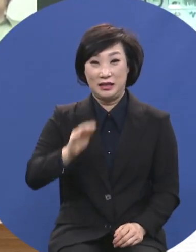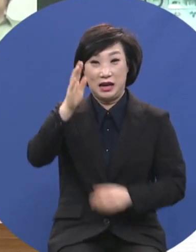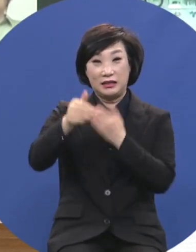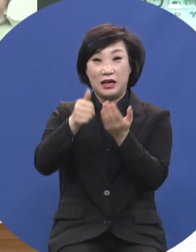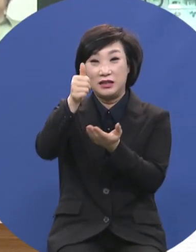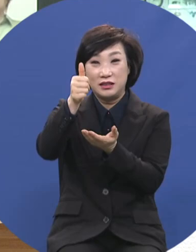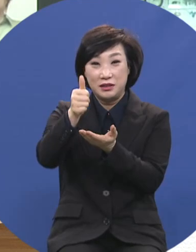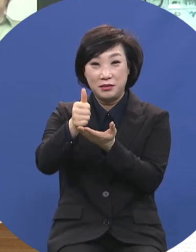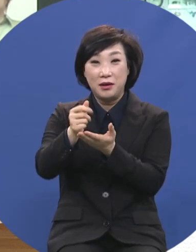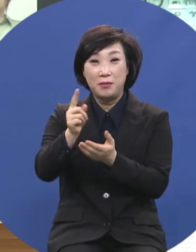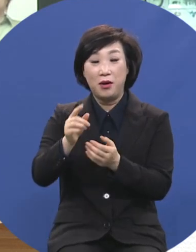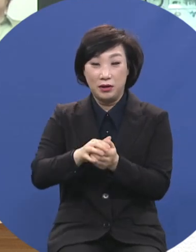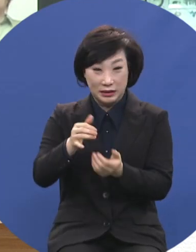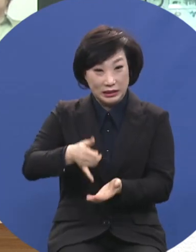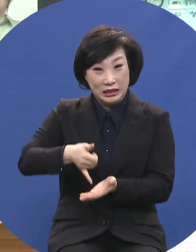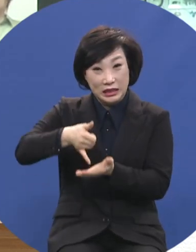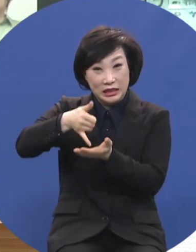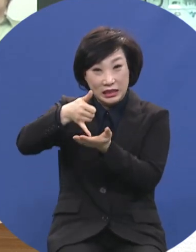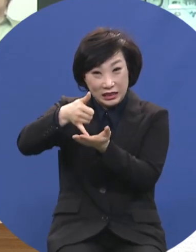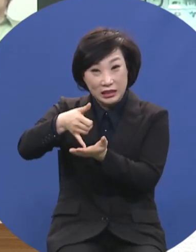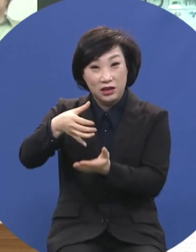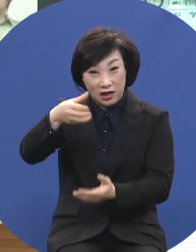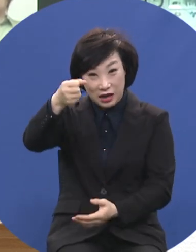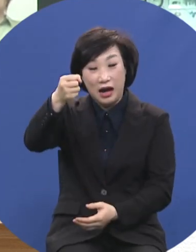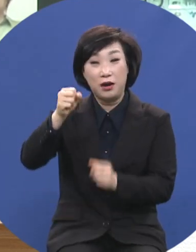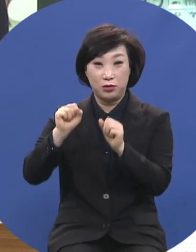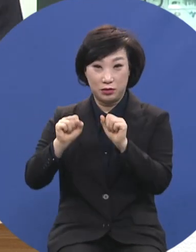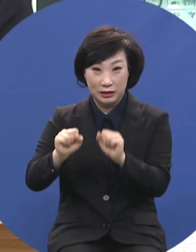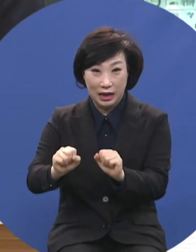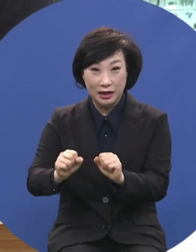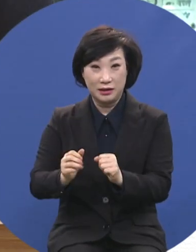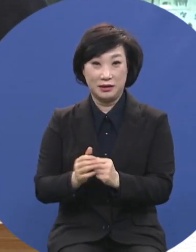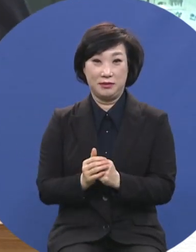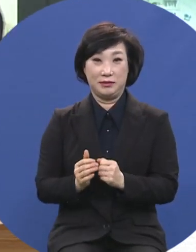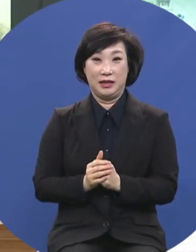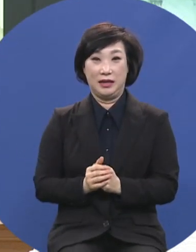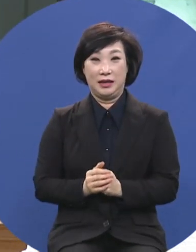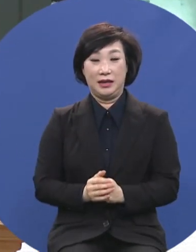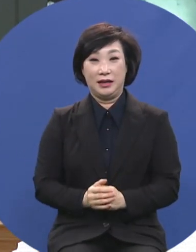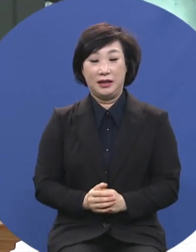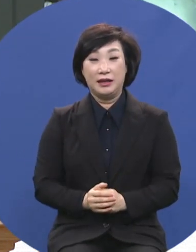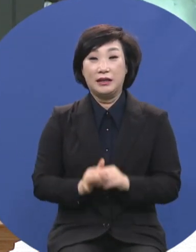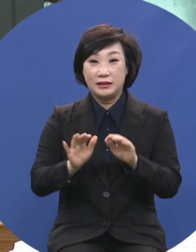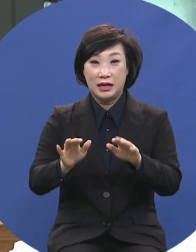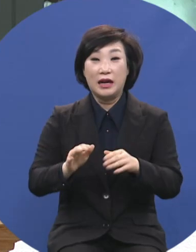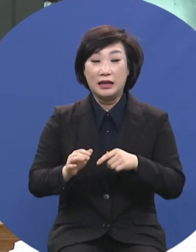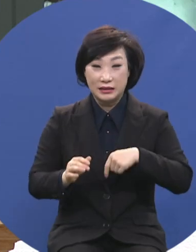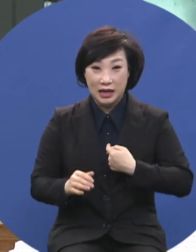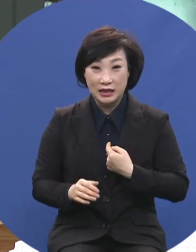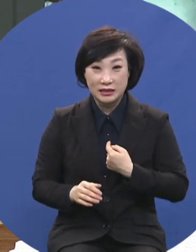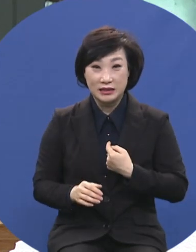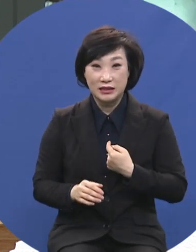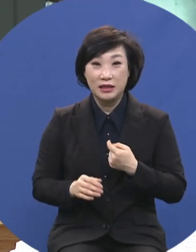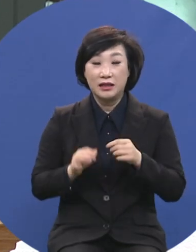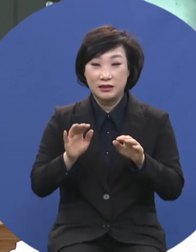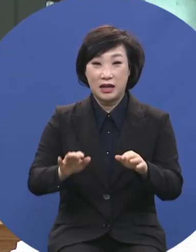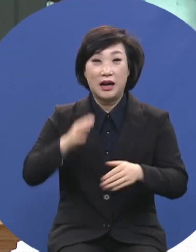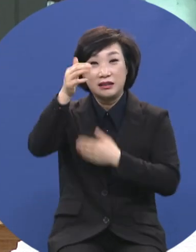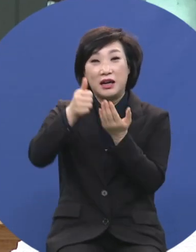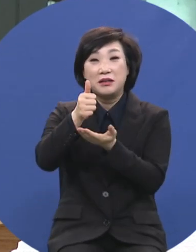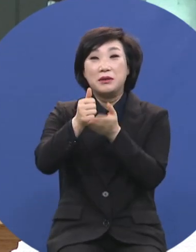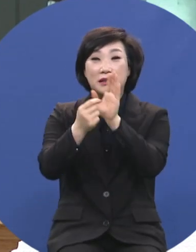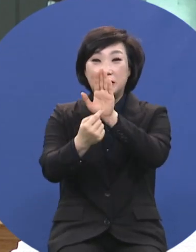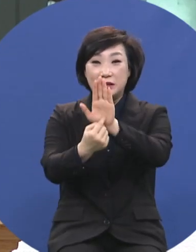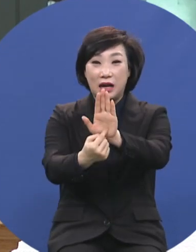하나님은 인격을 가지고 계셨기 때문에 자신이 자기를